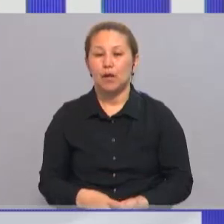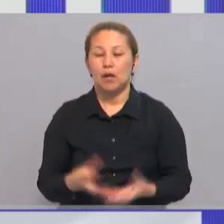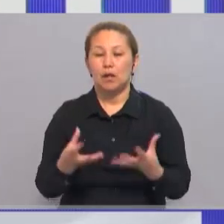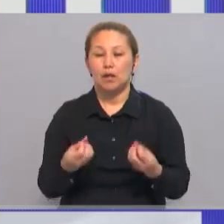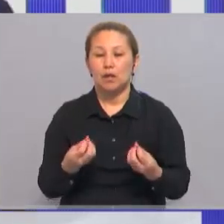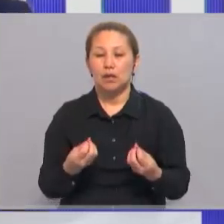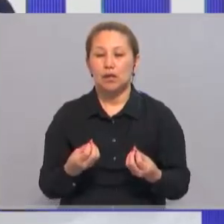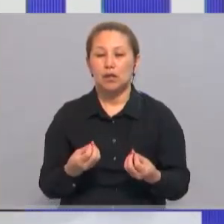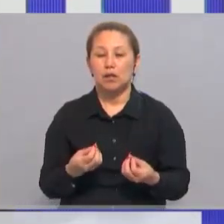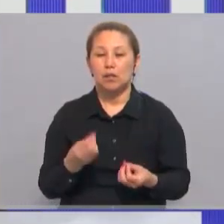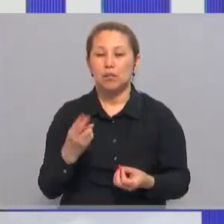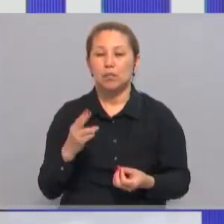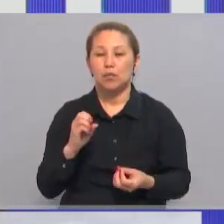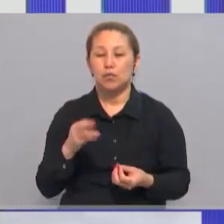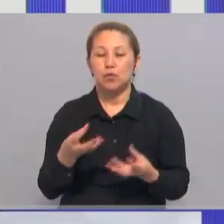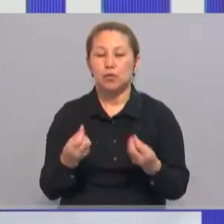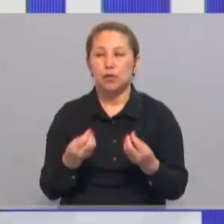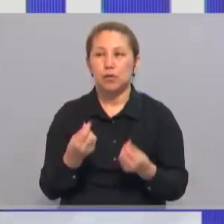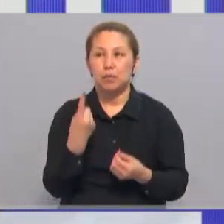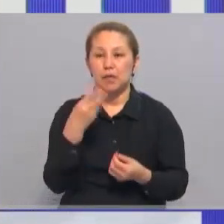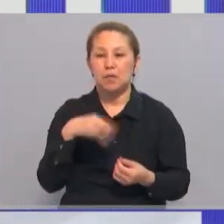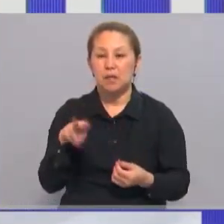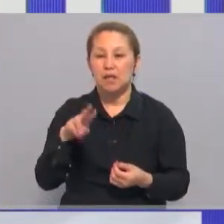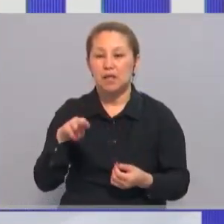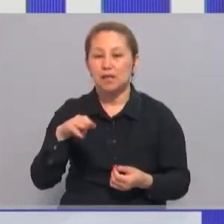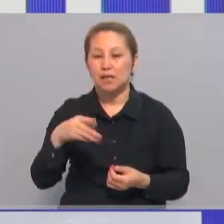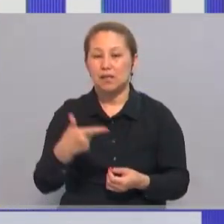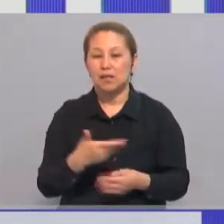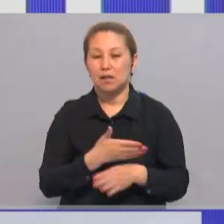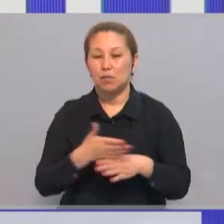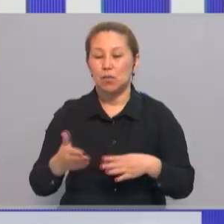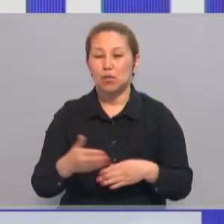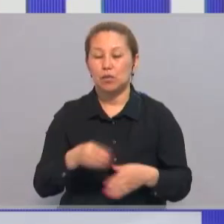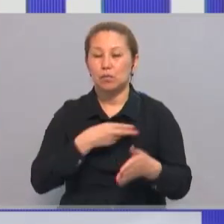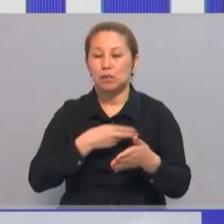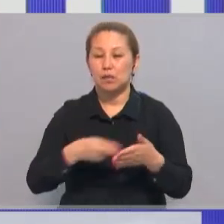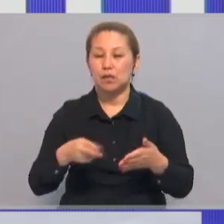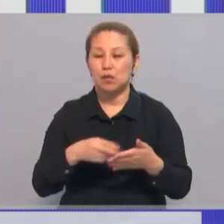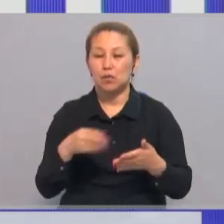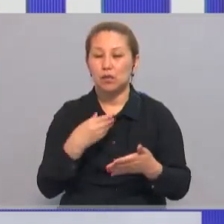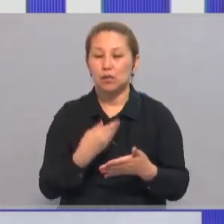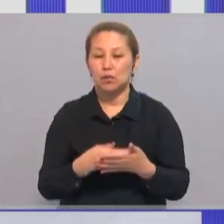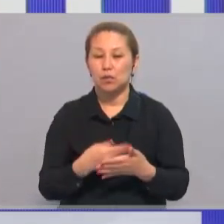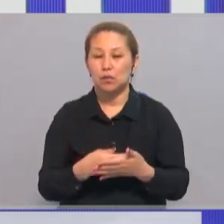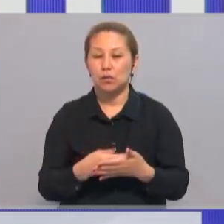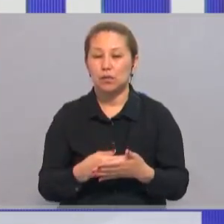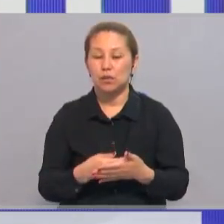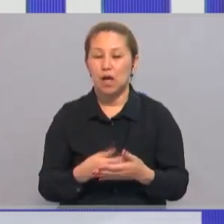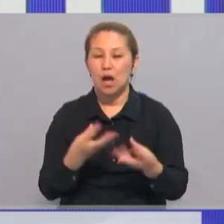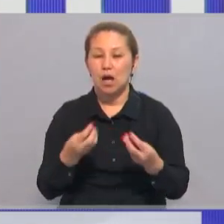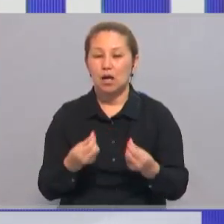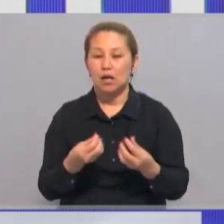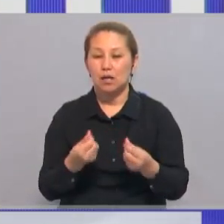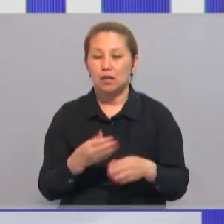қосымша жақында бюджеттен 1 миллиард теңге бөліп, мынау сауда жүйелеріне сол қаржының